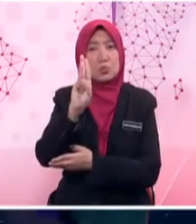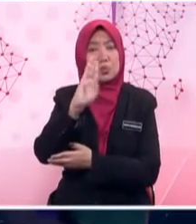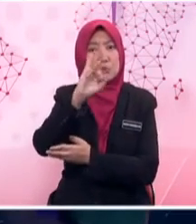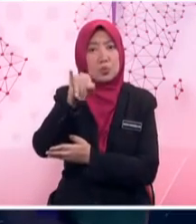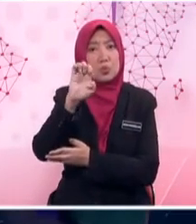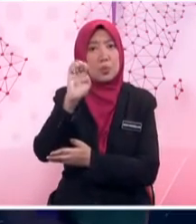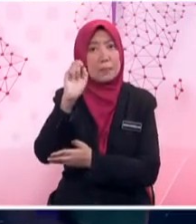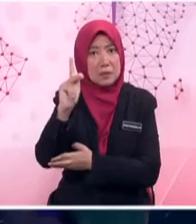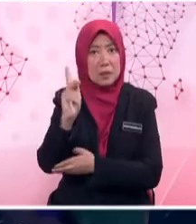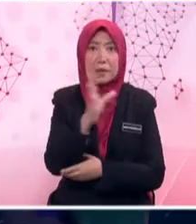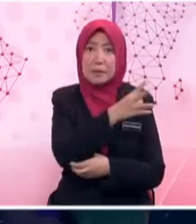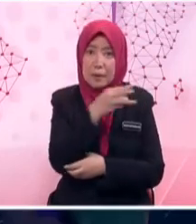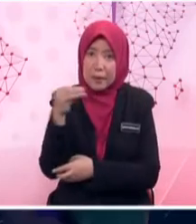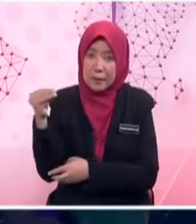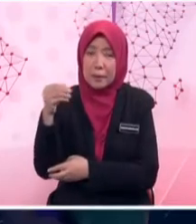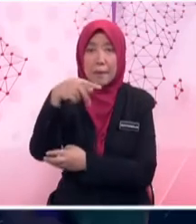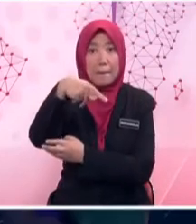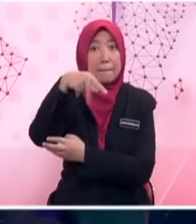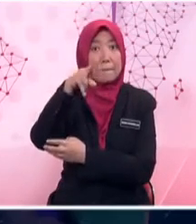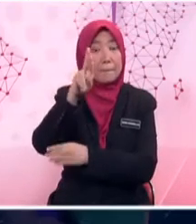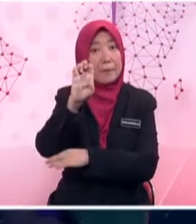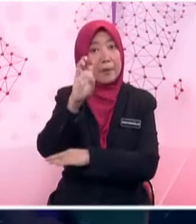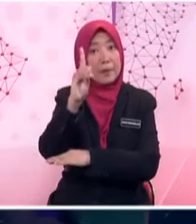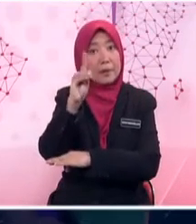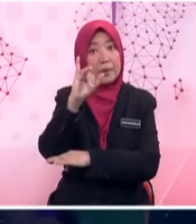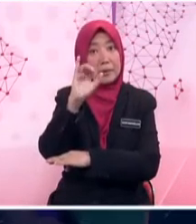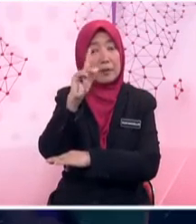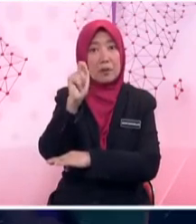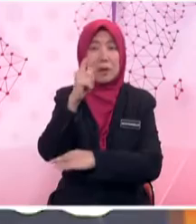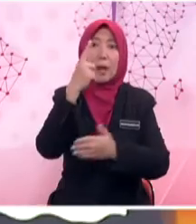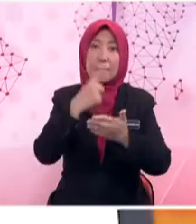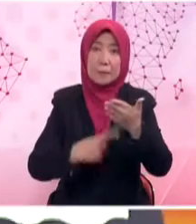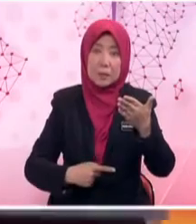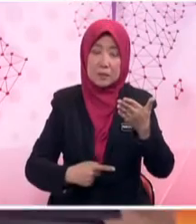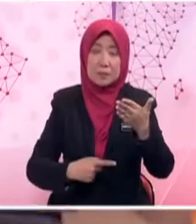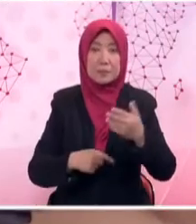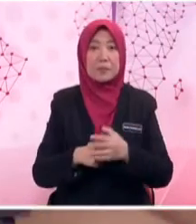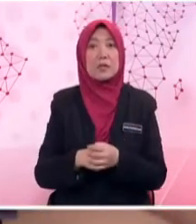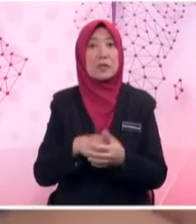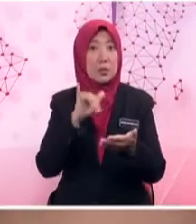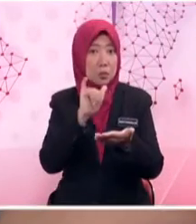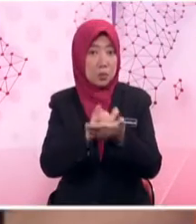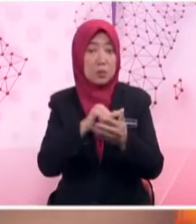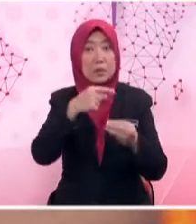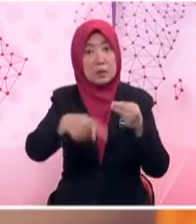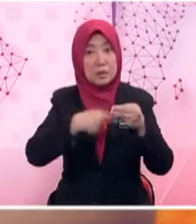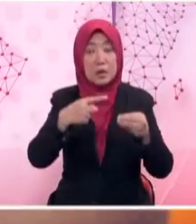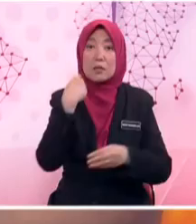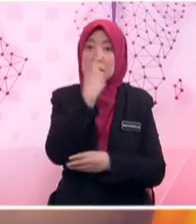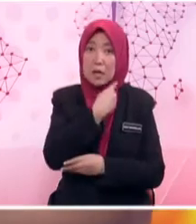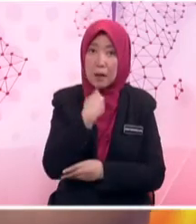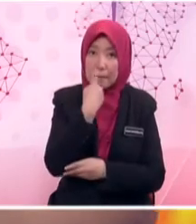Okey, subjek ini dia adalah berkenaan dengan sesiapa, siapa orangnya ataupun apa